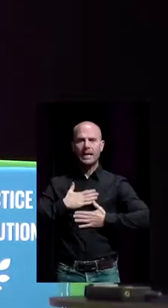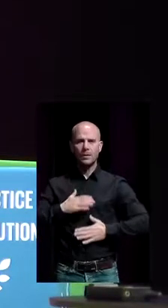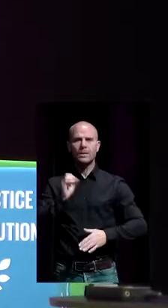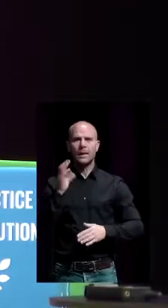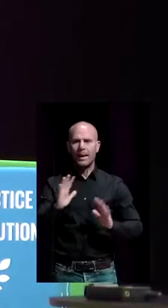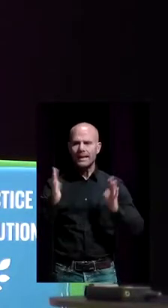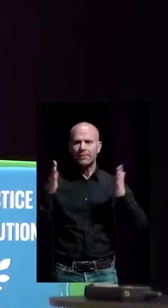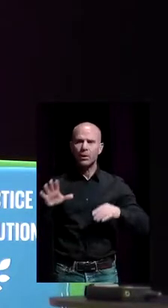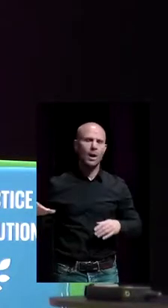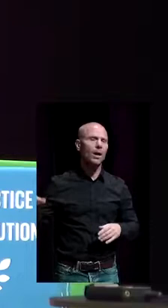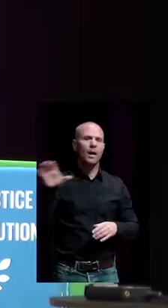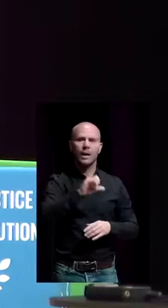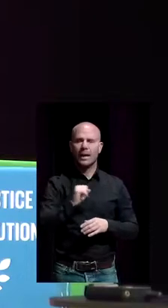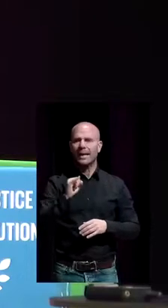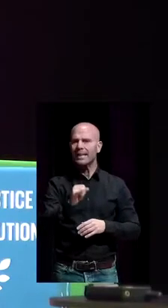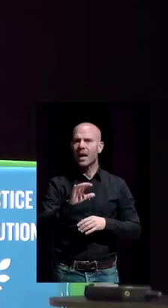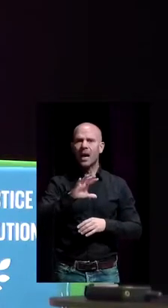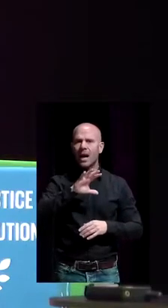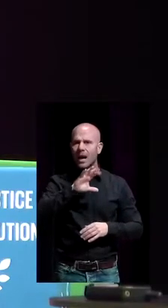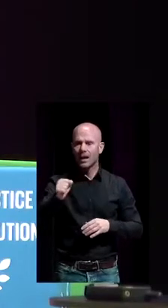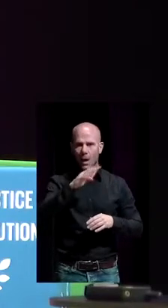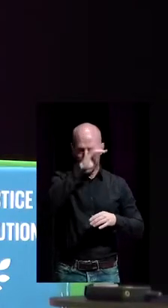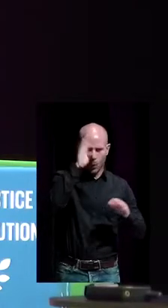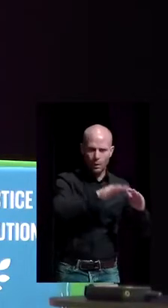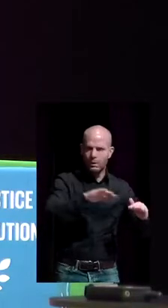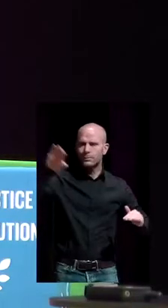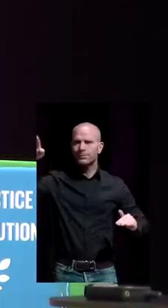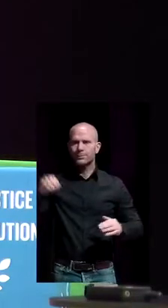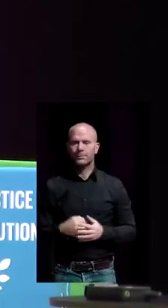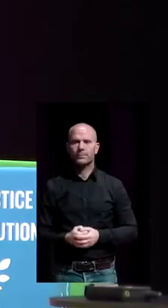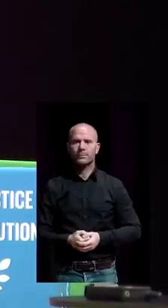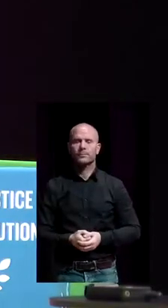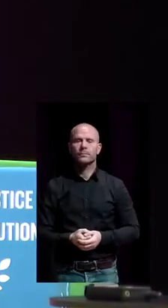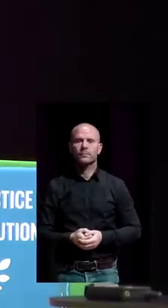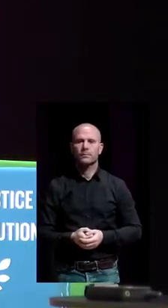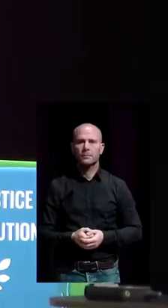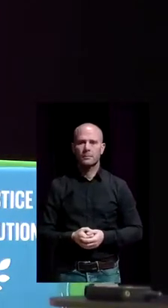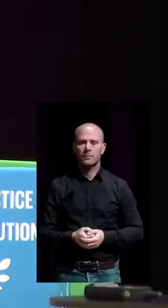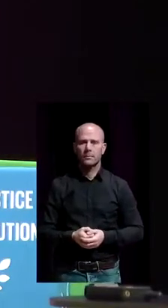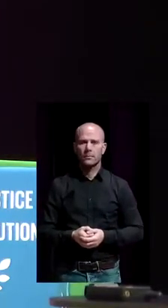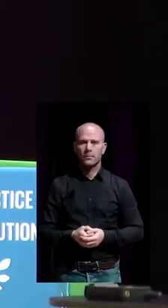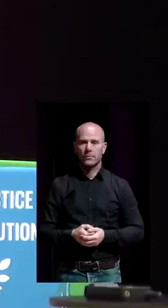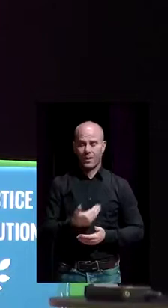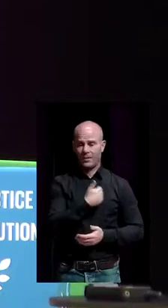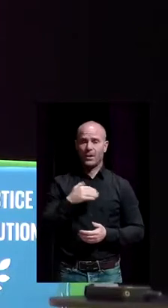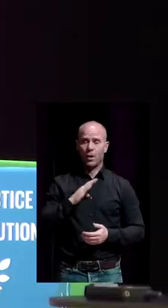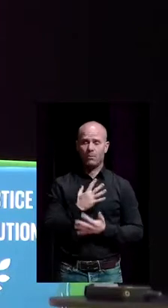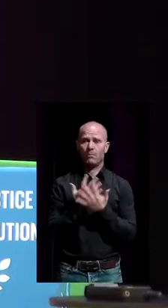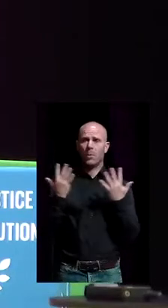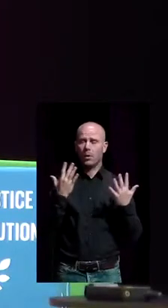hälsosamma liv för alla i alla åldrar. Så vi har många höga